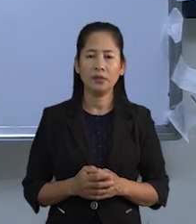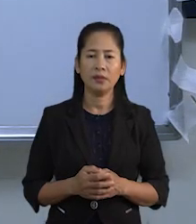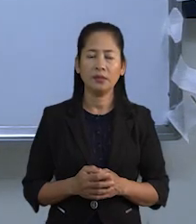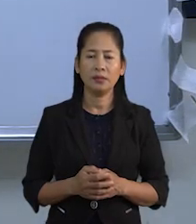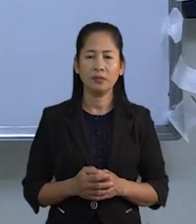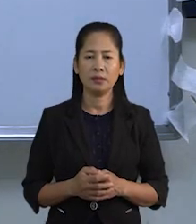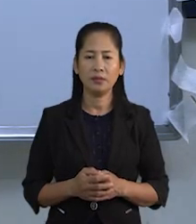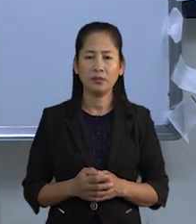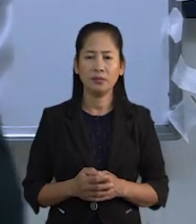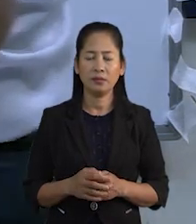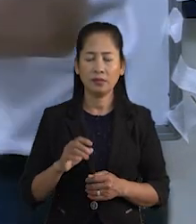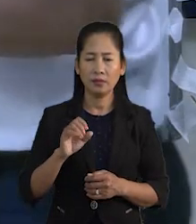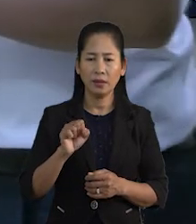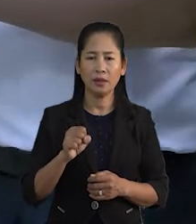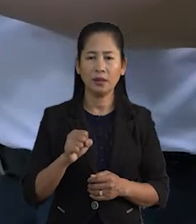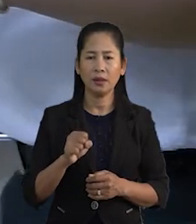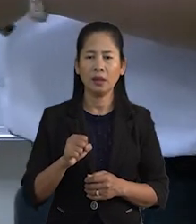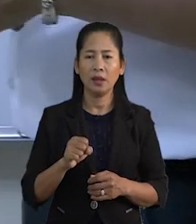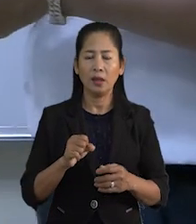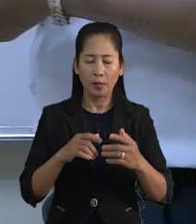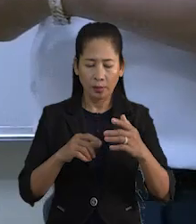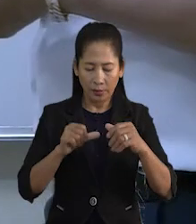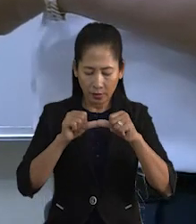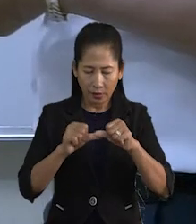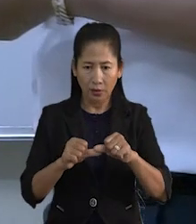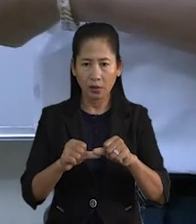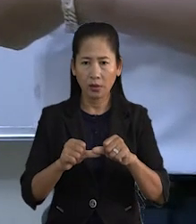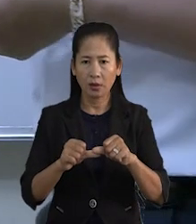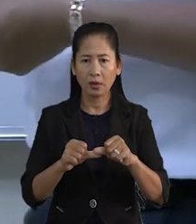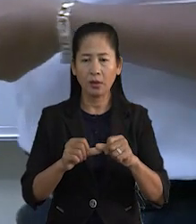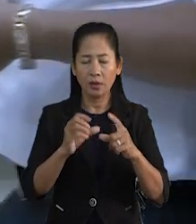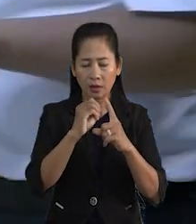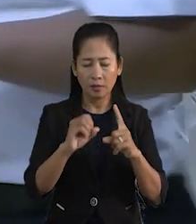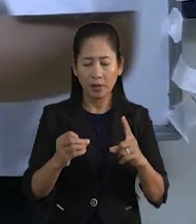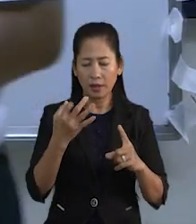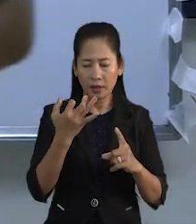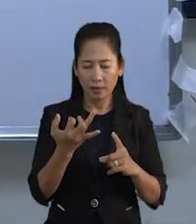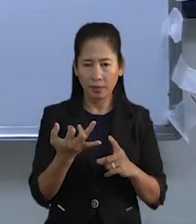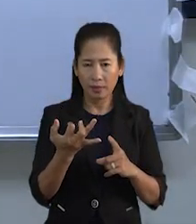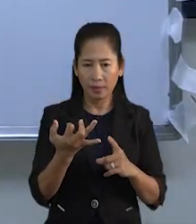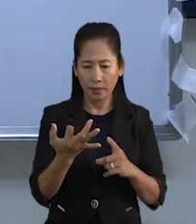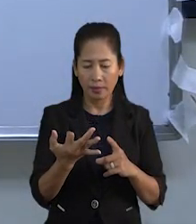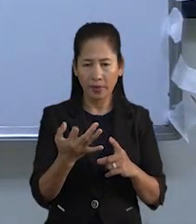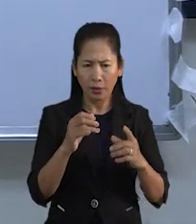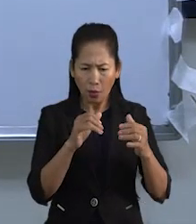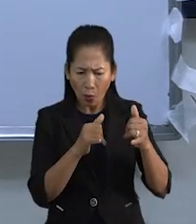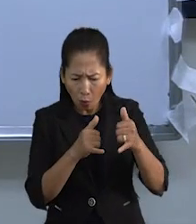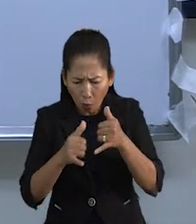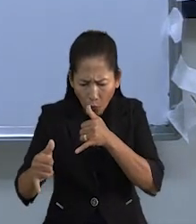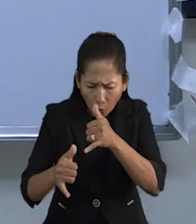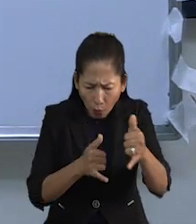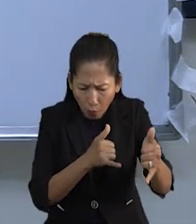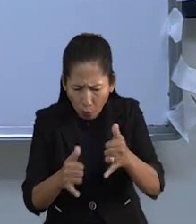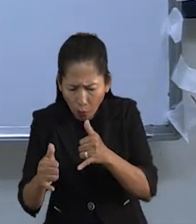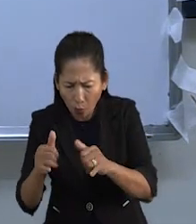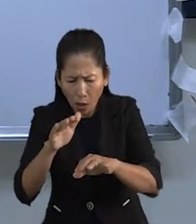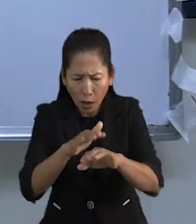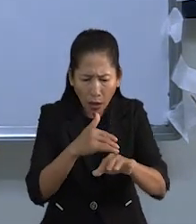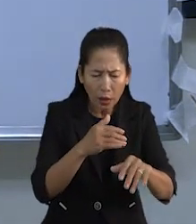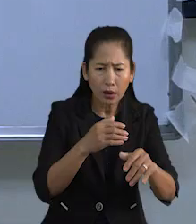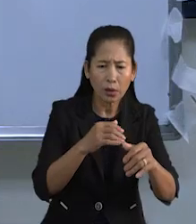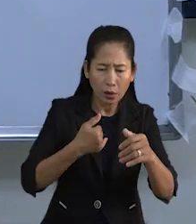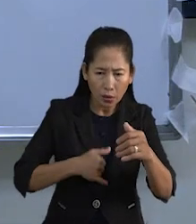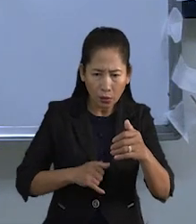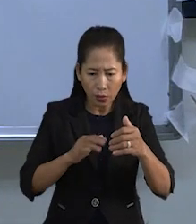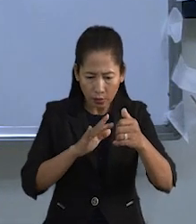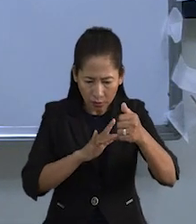ហើយកូនលងទឹកបាទអញ្ចឹងបន្តមកទៀតគឺរបស់ទី8វារត់ឆ្លេឆ្លាហៅកូននៅមាត់ត្រពាំង